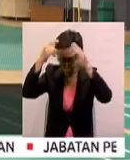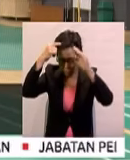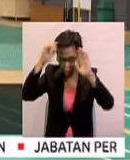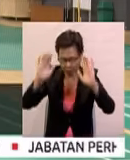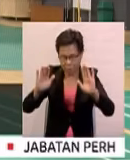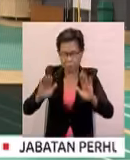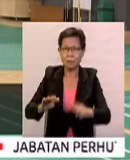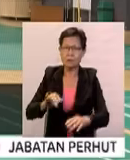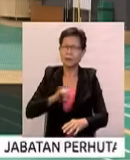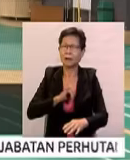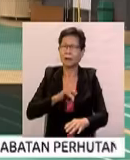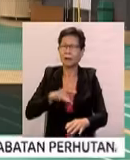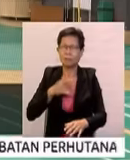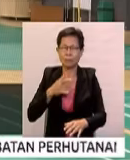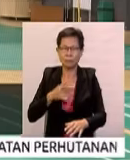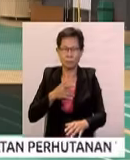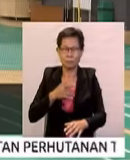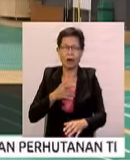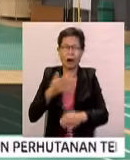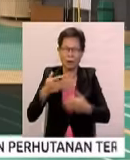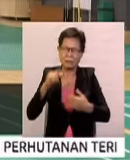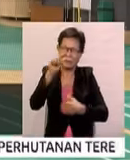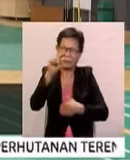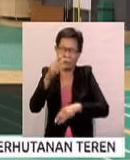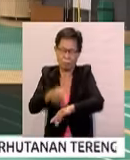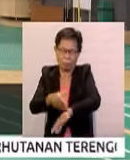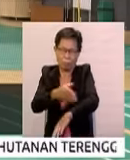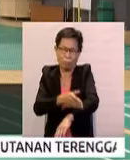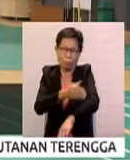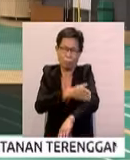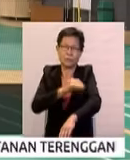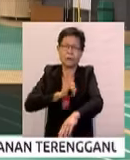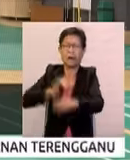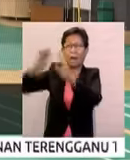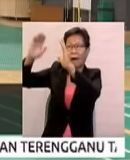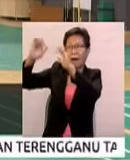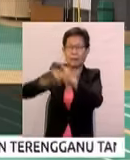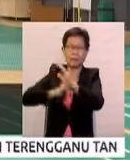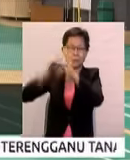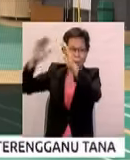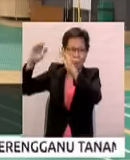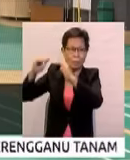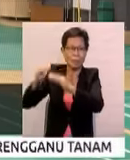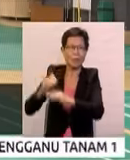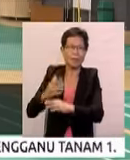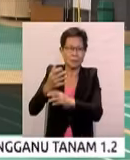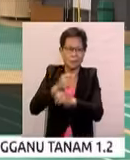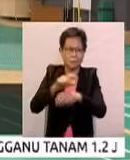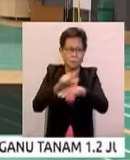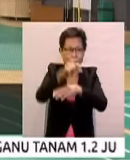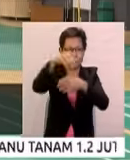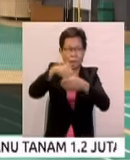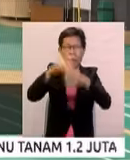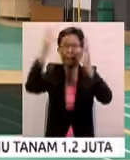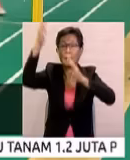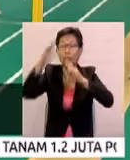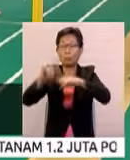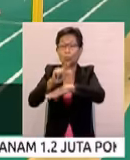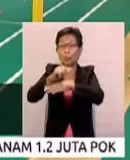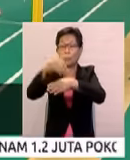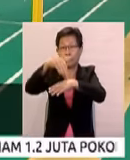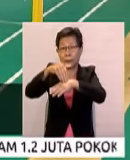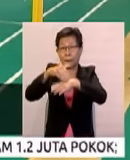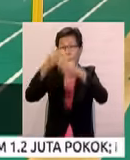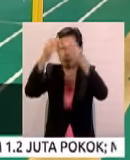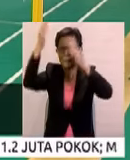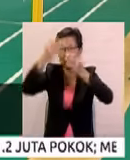pun rasa ada sikit improve lah, dan so saya harap dapat guna dekat Malaysia Open ni lah.